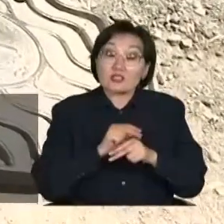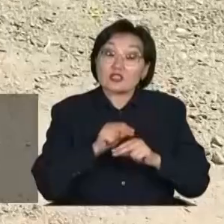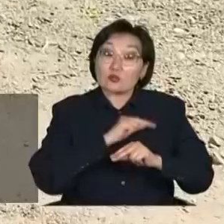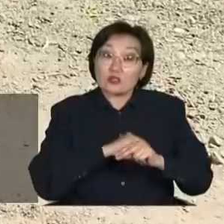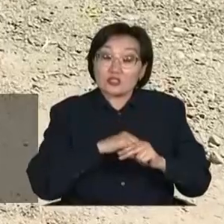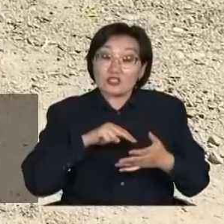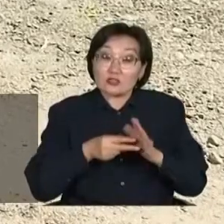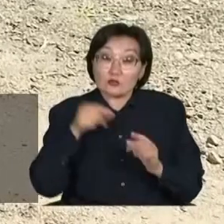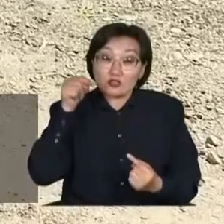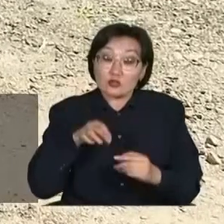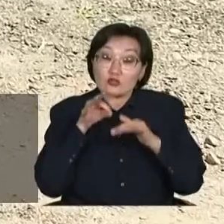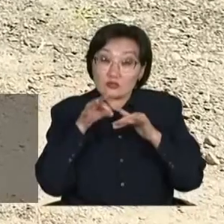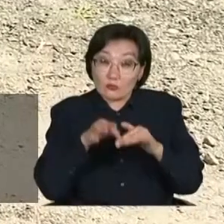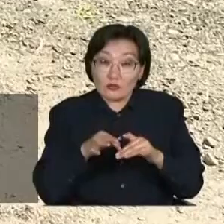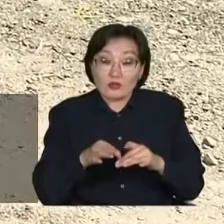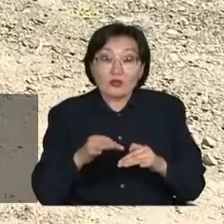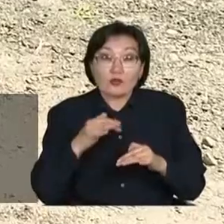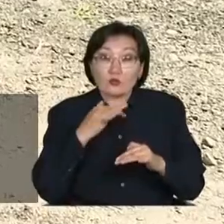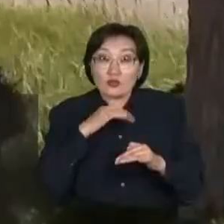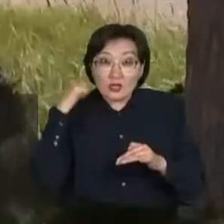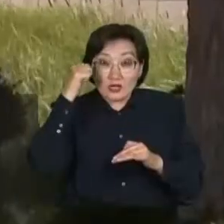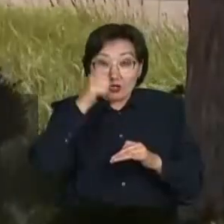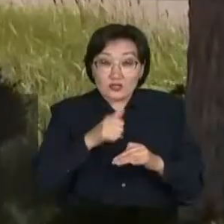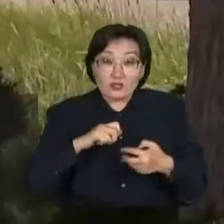жұмыстары жоспарға сай жүрсе, сан жылғы түйін биыл